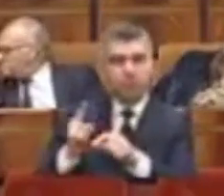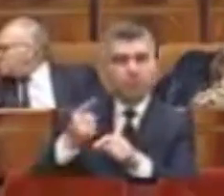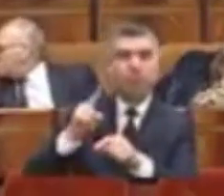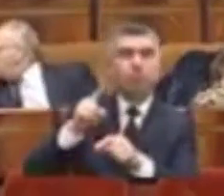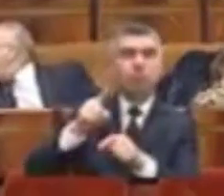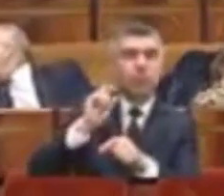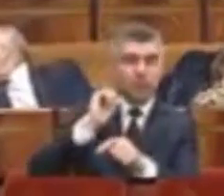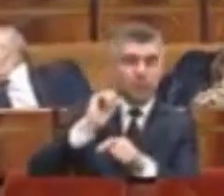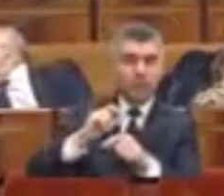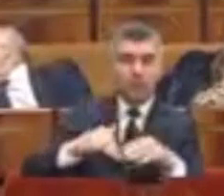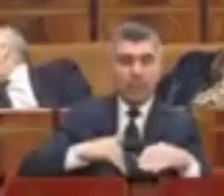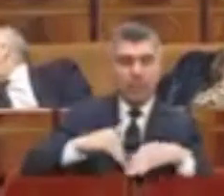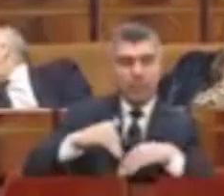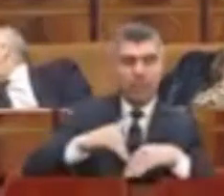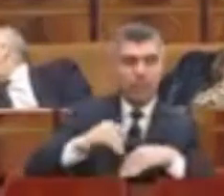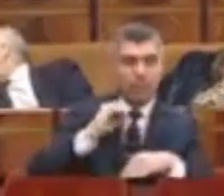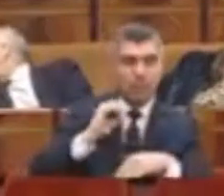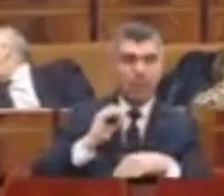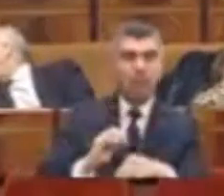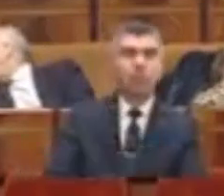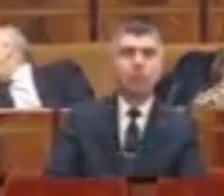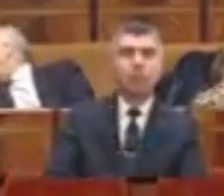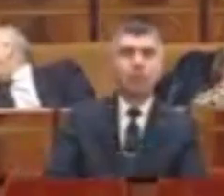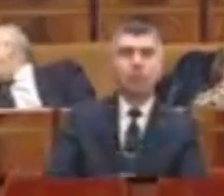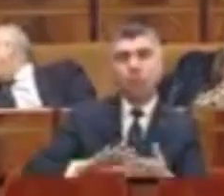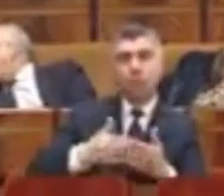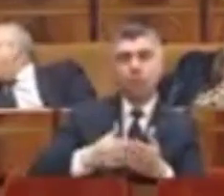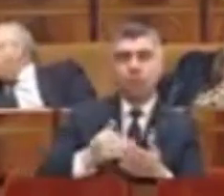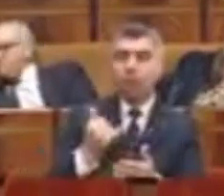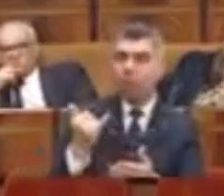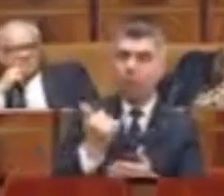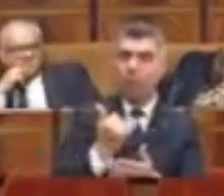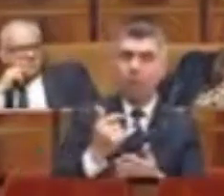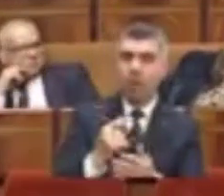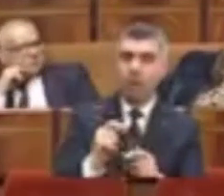بطاش على طريق الربعة، والآن هي في حاجة إلى إصلاح مستعجل. السيد